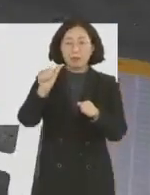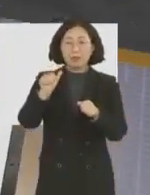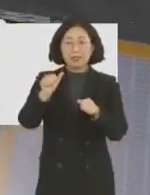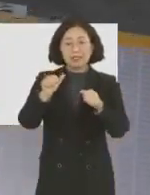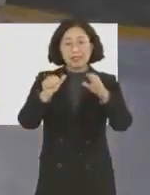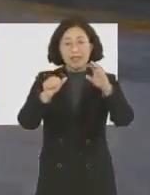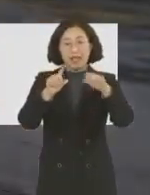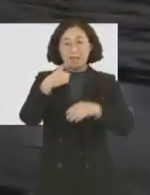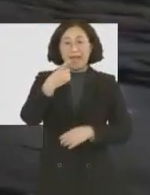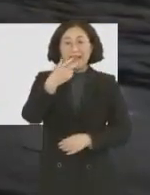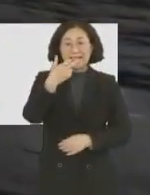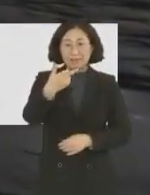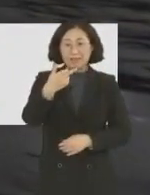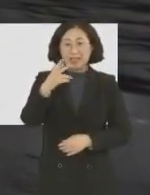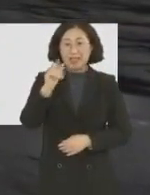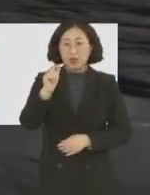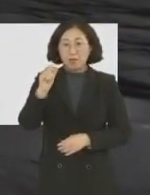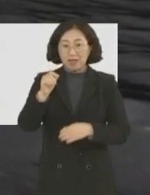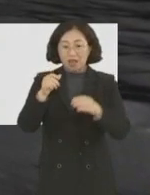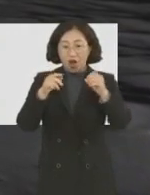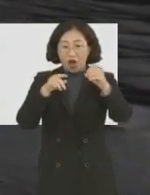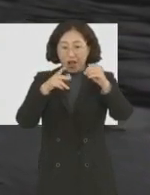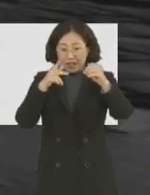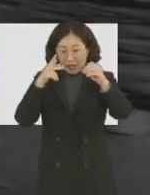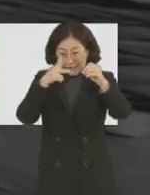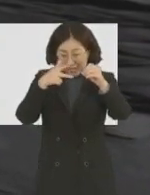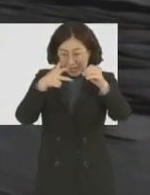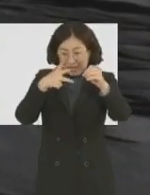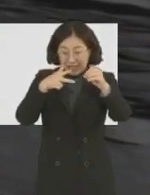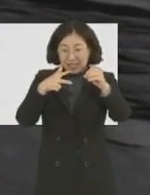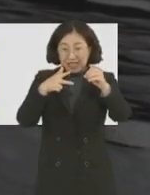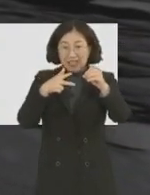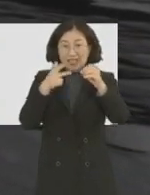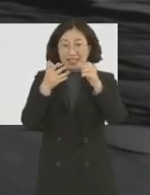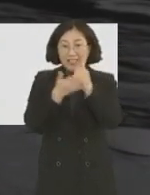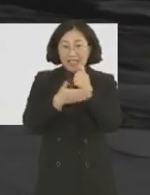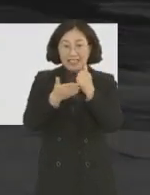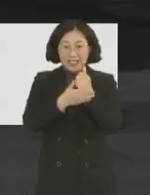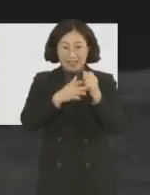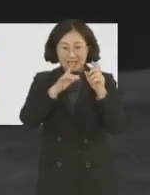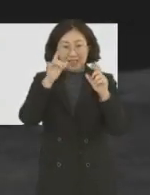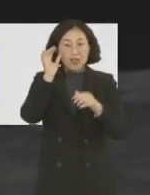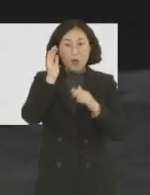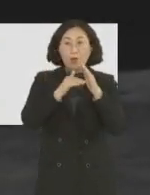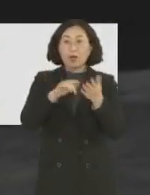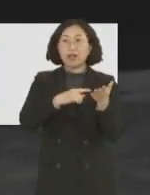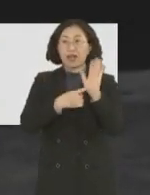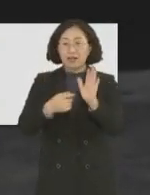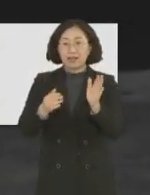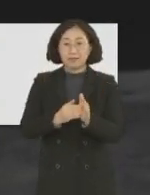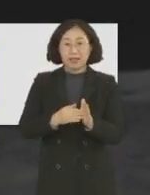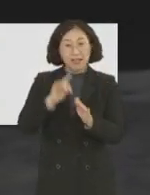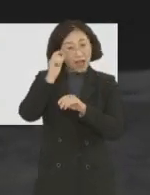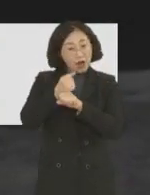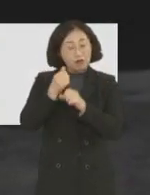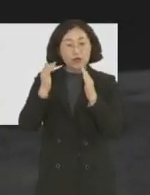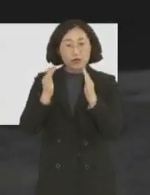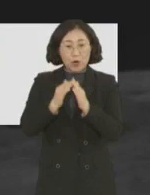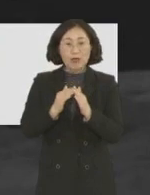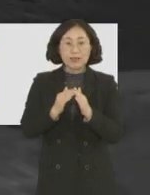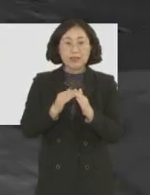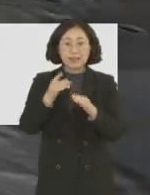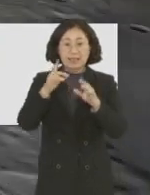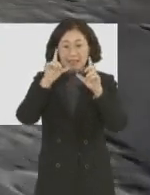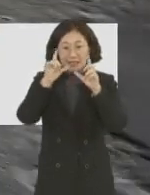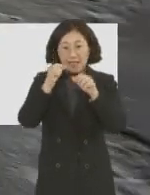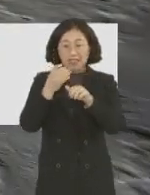117km 지점에서 찍은 지구 사진과 달 표면 사진이 공개됐습니다 항공우주연구원은 이사진